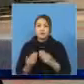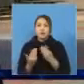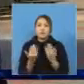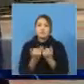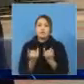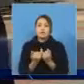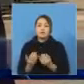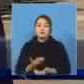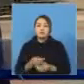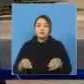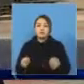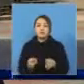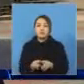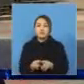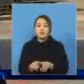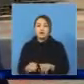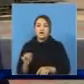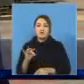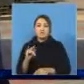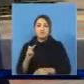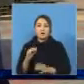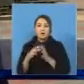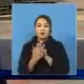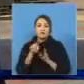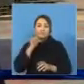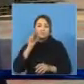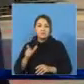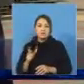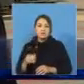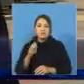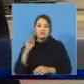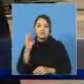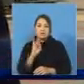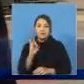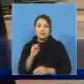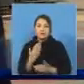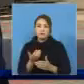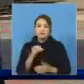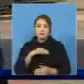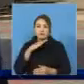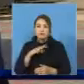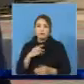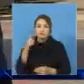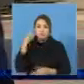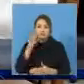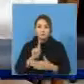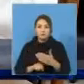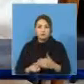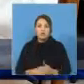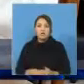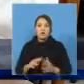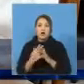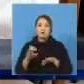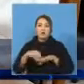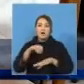қонақтарымызға, сонымен бірге осы Ырғыз ауылындағы жастарға осы тарихымызды паш етеді деп сеніммен айтуға болады. Аудан